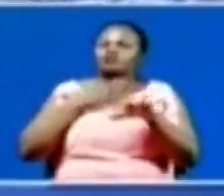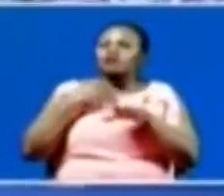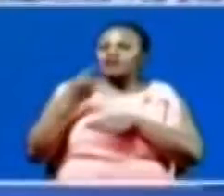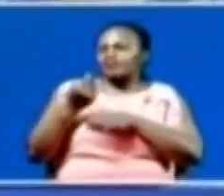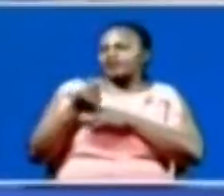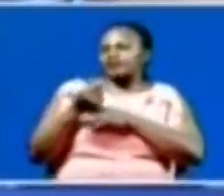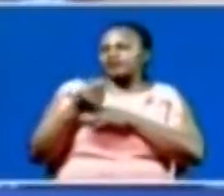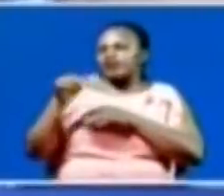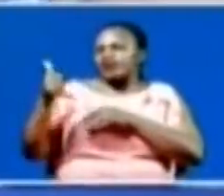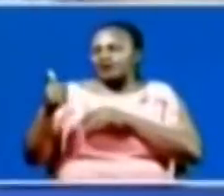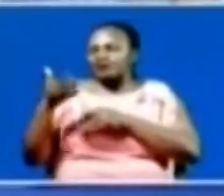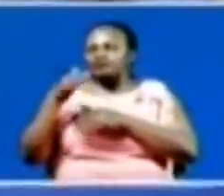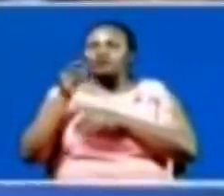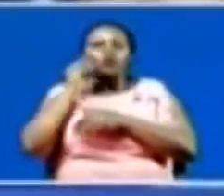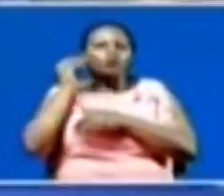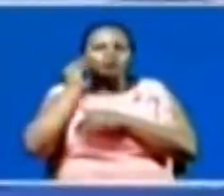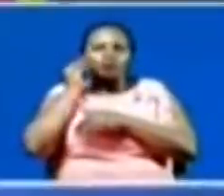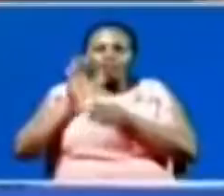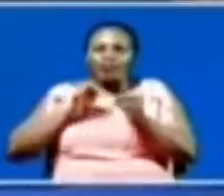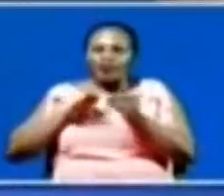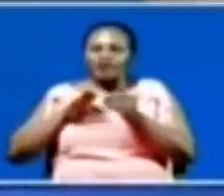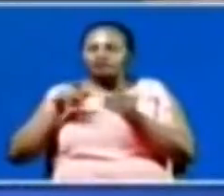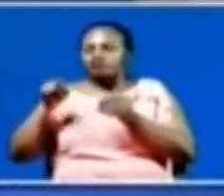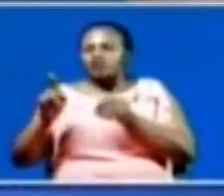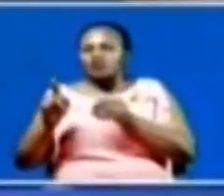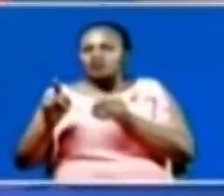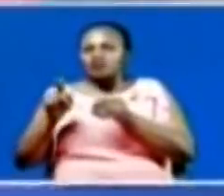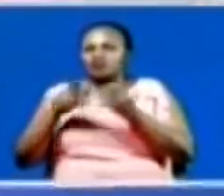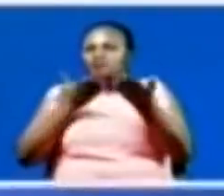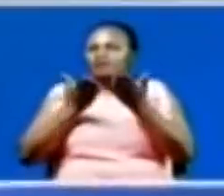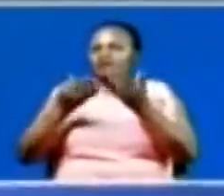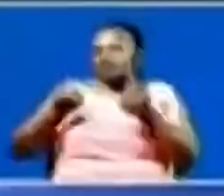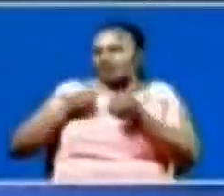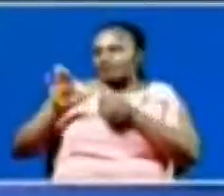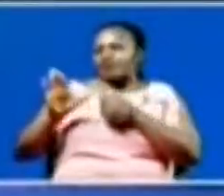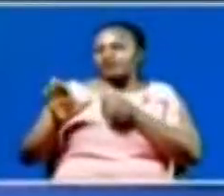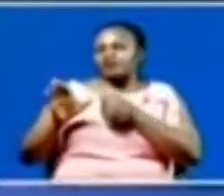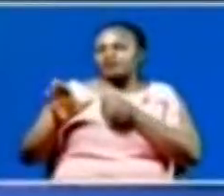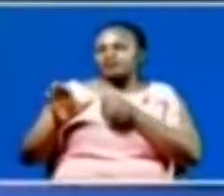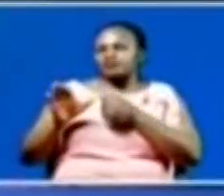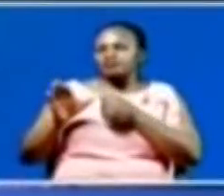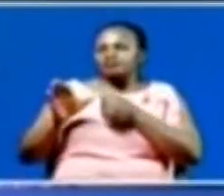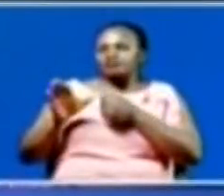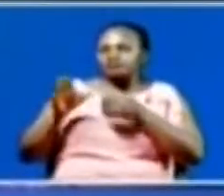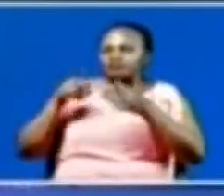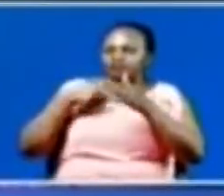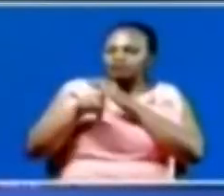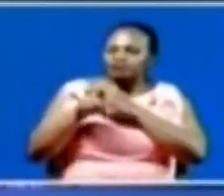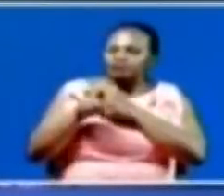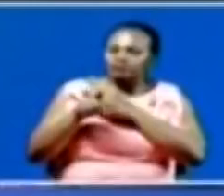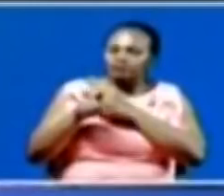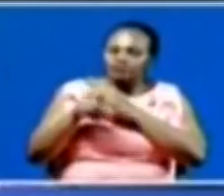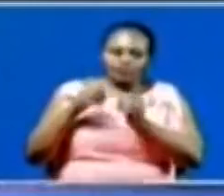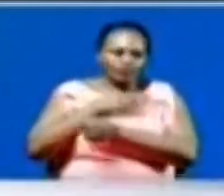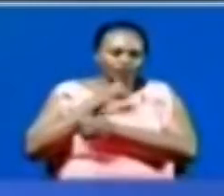fedha. Wengine waliokuwamo nyumbani ni mamake marehemu na mjakazi wao. Sasa wameshatoka, nikatoka nikawa na